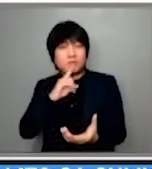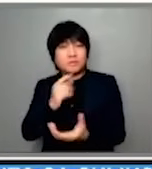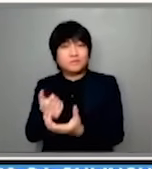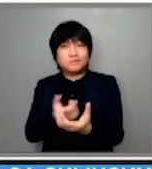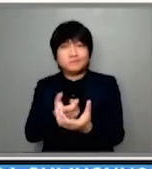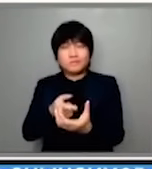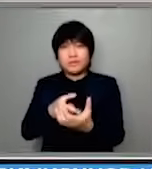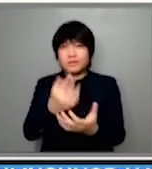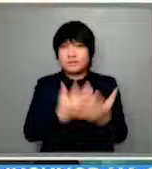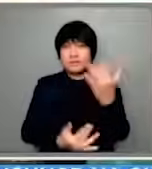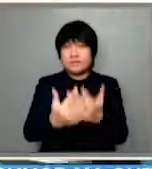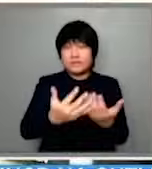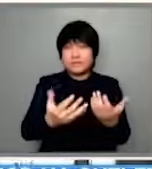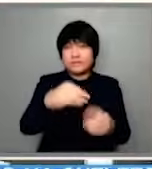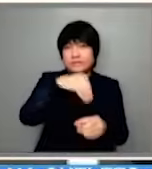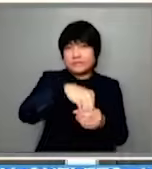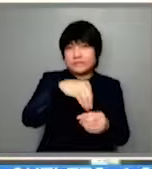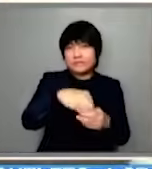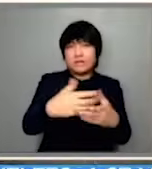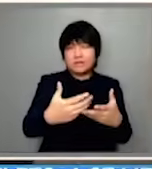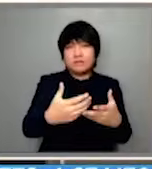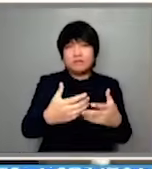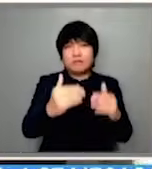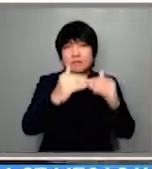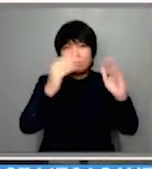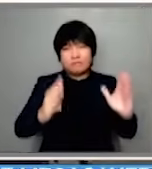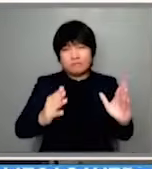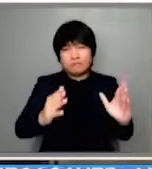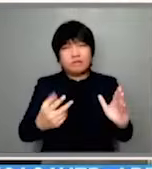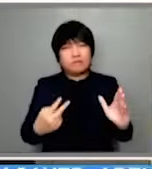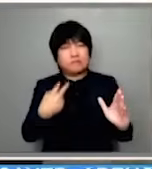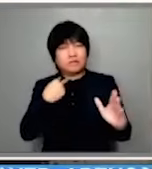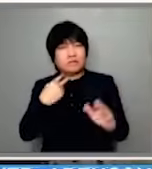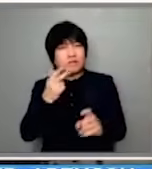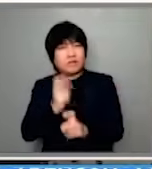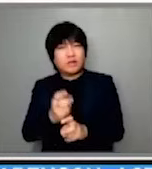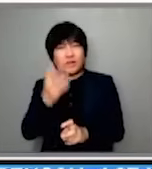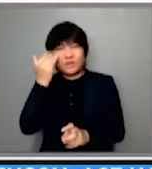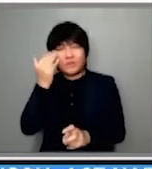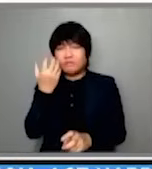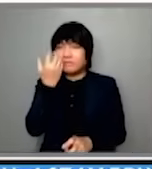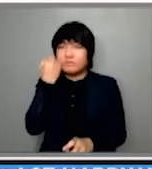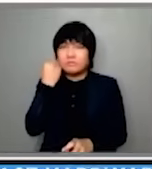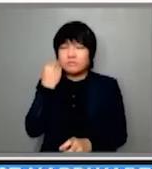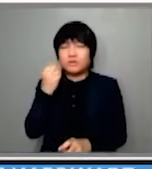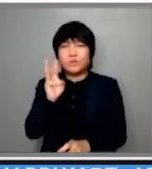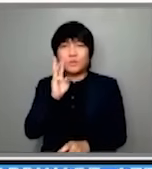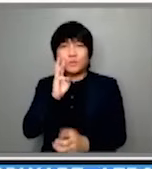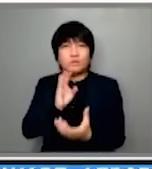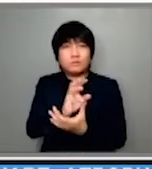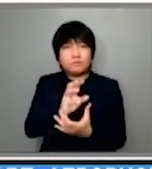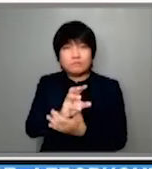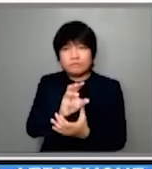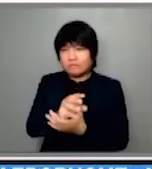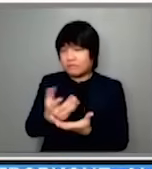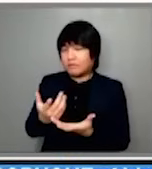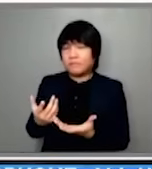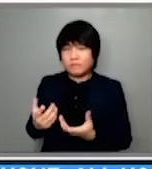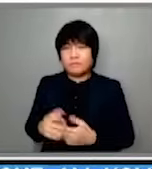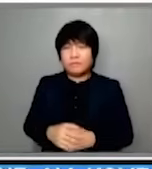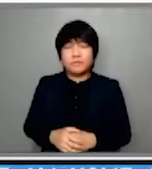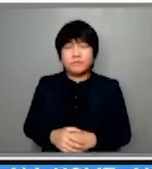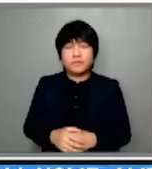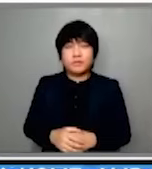mula sa loob ng estruktura. Nahirapan ng mga bumbero dahil hindi tuloy-tuloy ang water supply ng mga fire truck. Naapula rin ng apoy pasado alas 4 na madaling